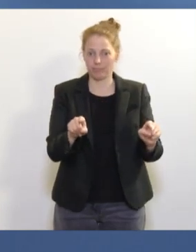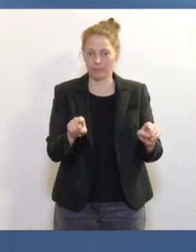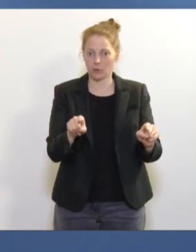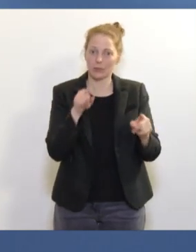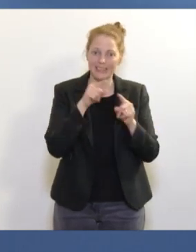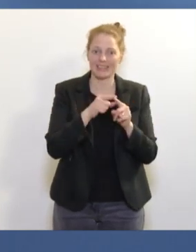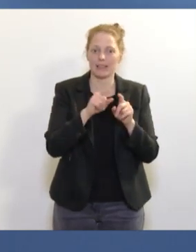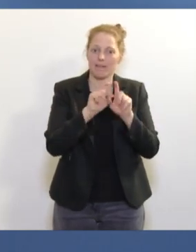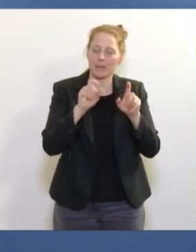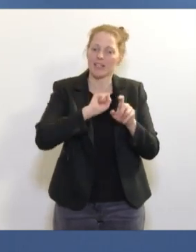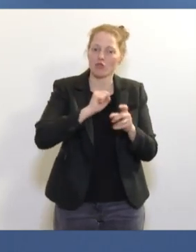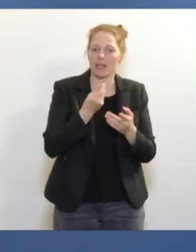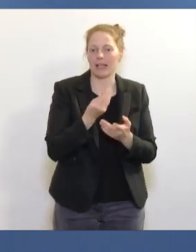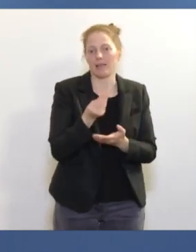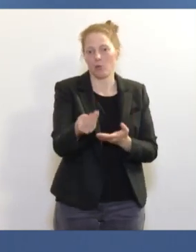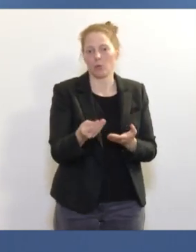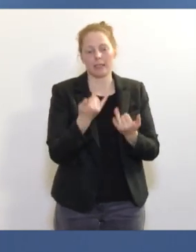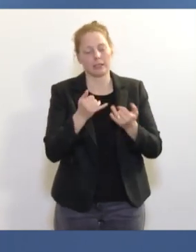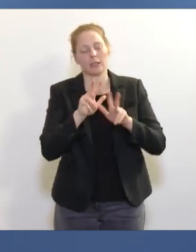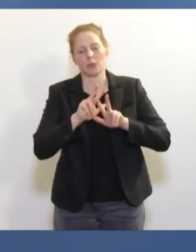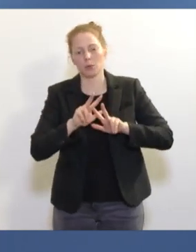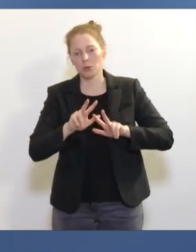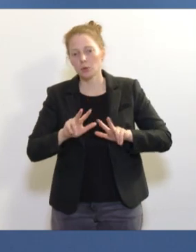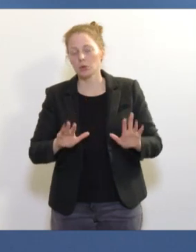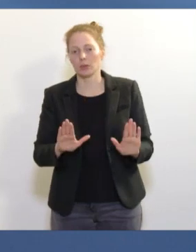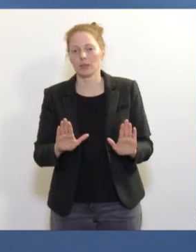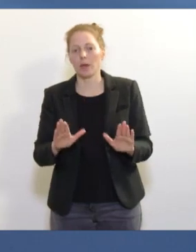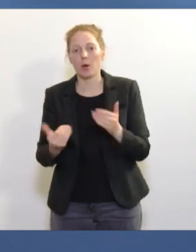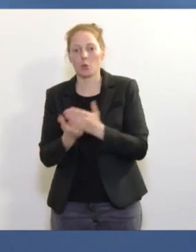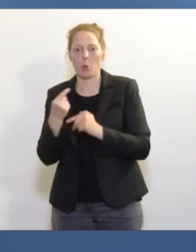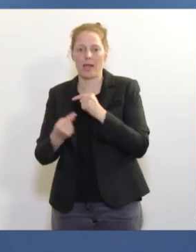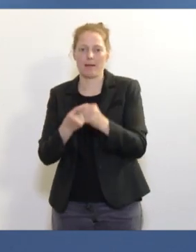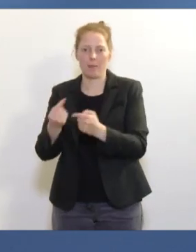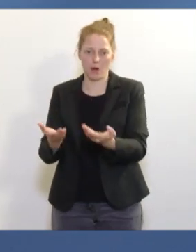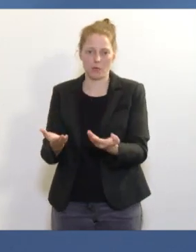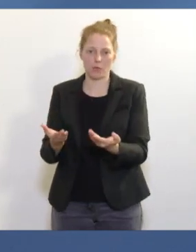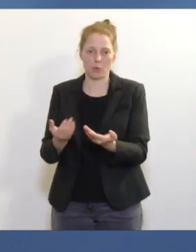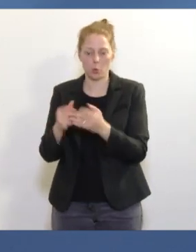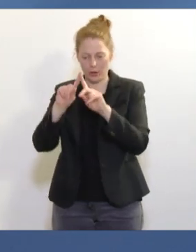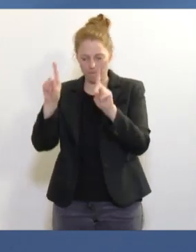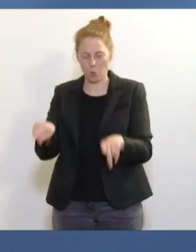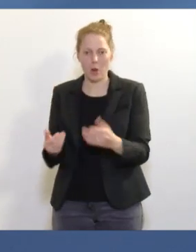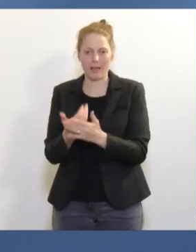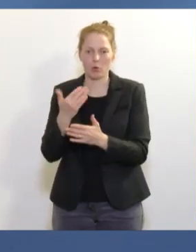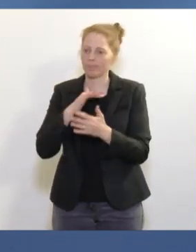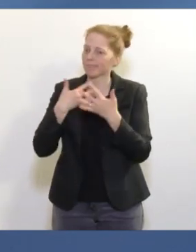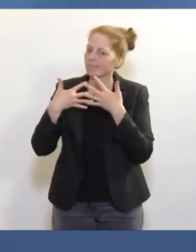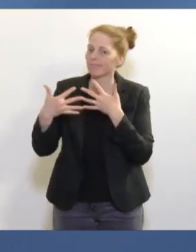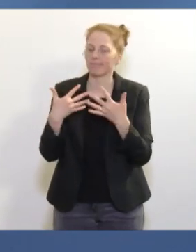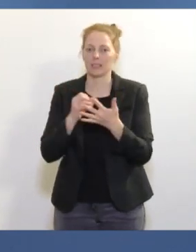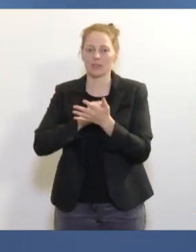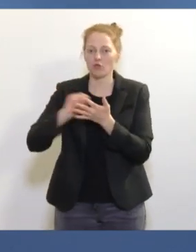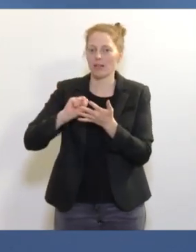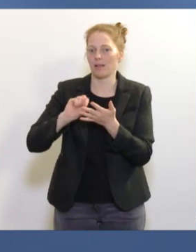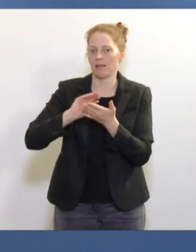rangehen, dass es sich ein bisschen beruhigt hat, auch aufgrund von der neuen Prozedur, die wir angefordert haben, die viel mehr transparent ist, viel mehr